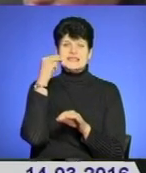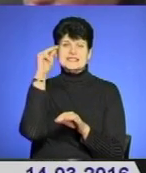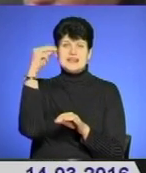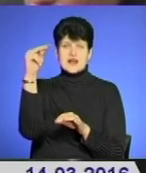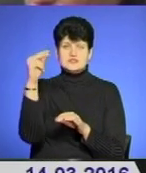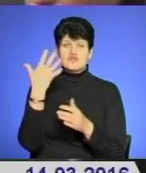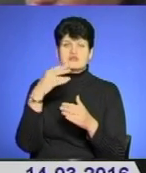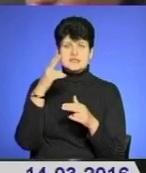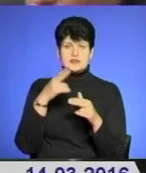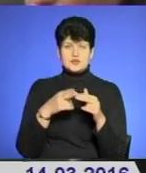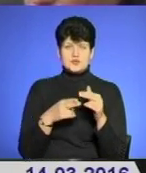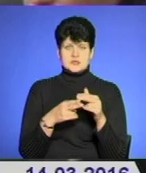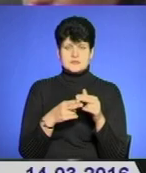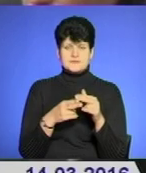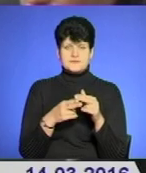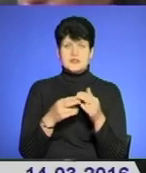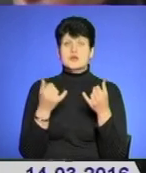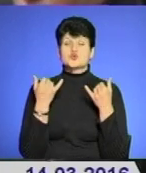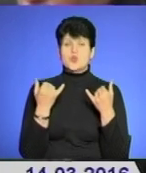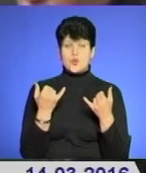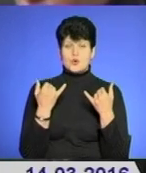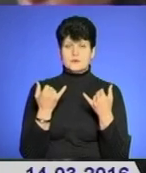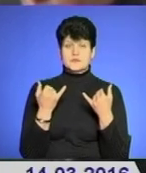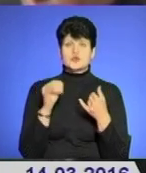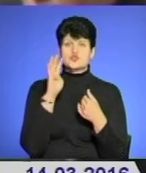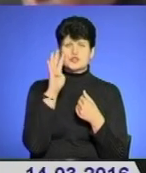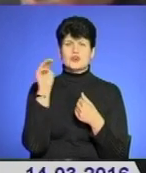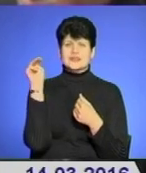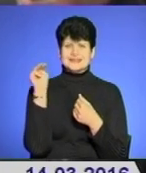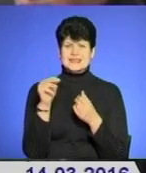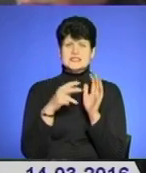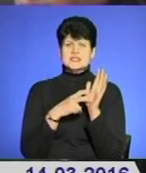вже завершується. Ми сьогодні з